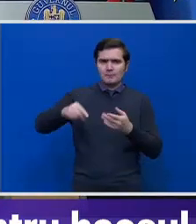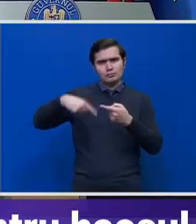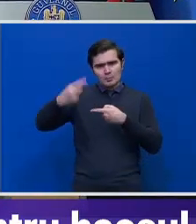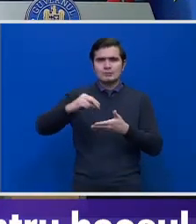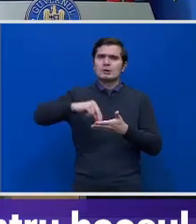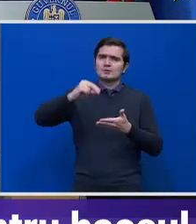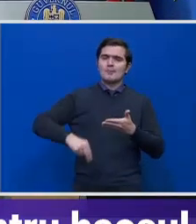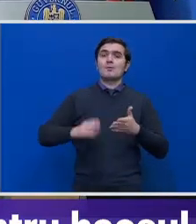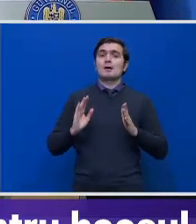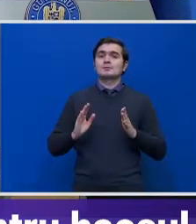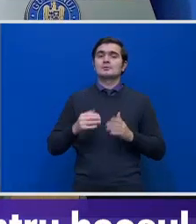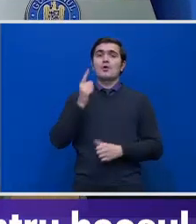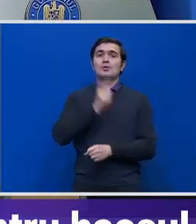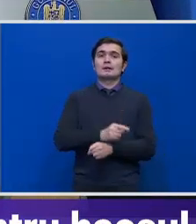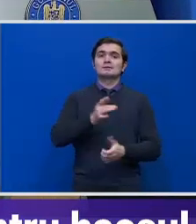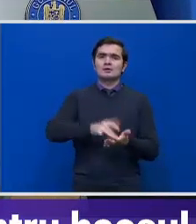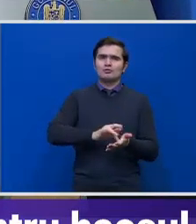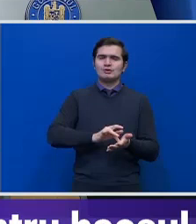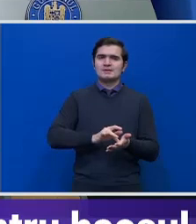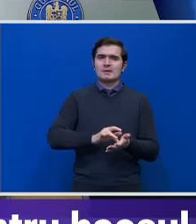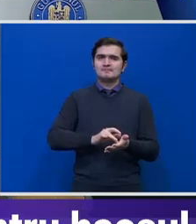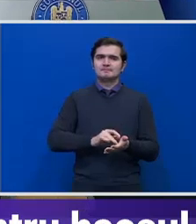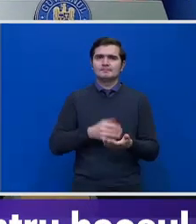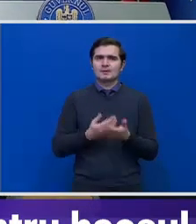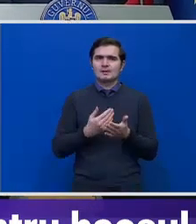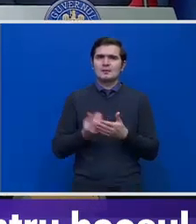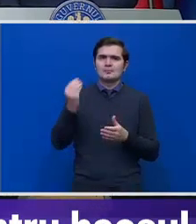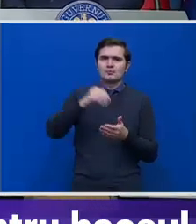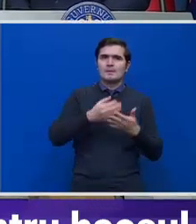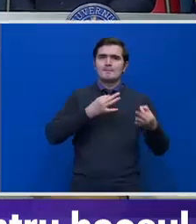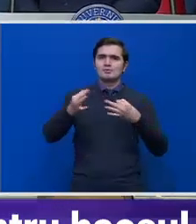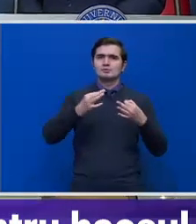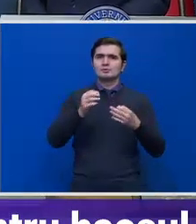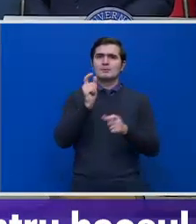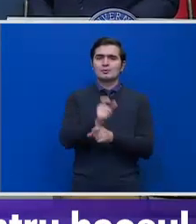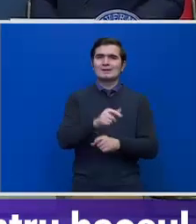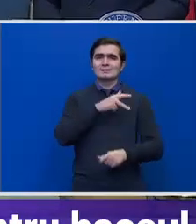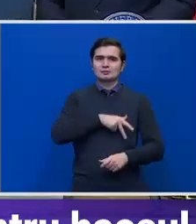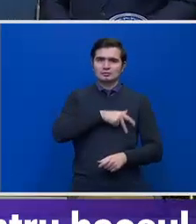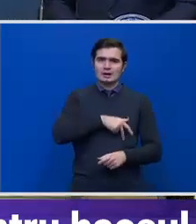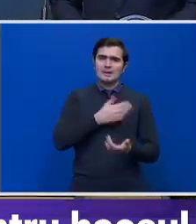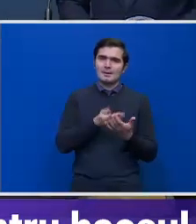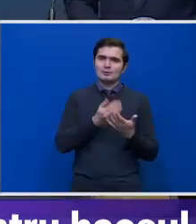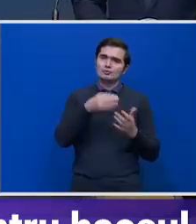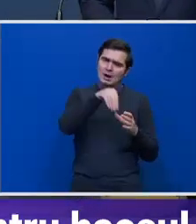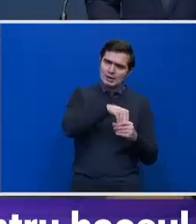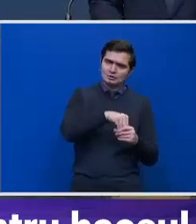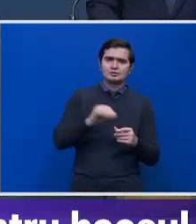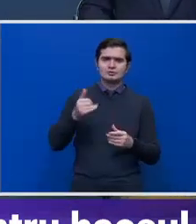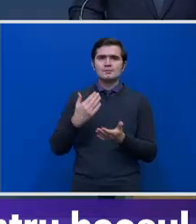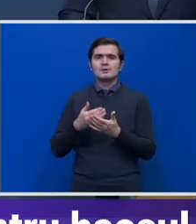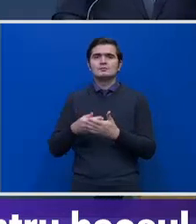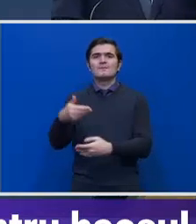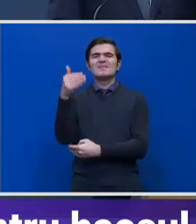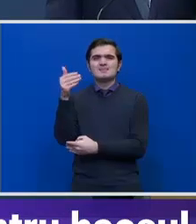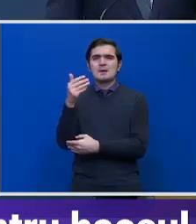zilele acestea se referă la noile reguli de plafonări, noile plafoane pentru consum și pentru preț. Va